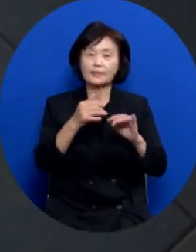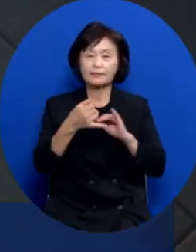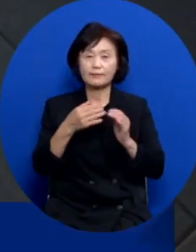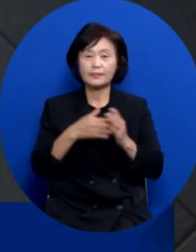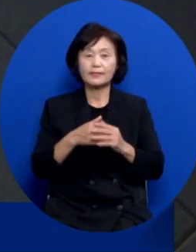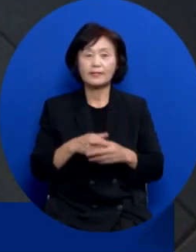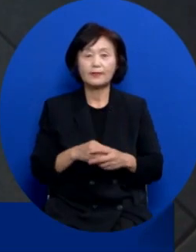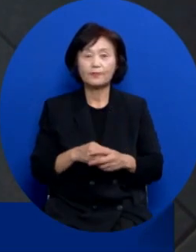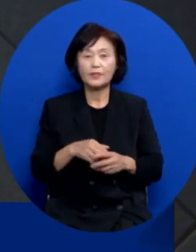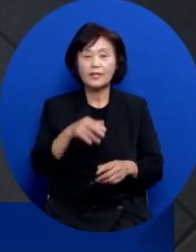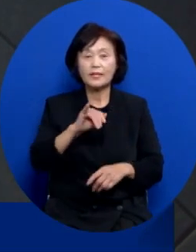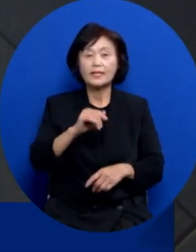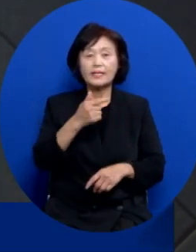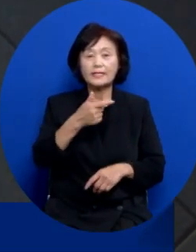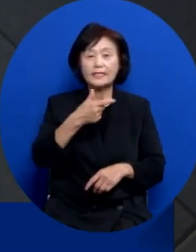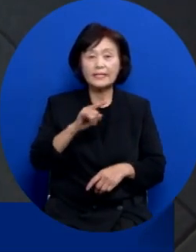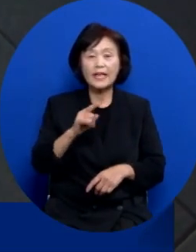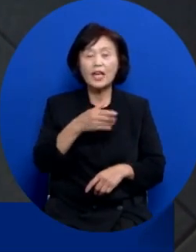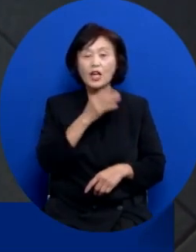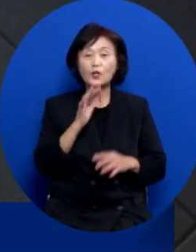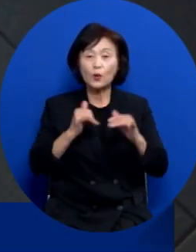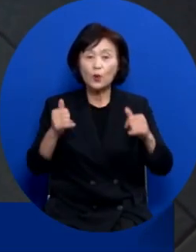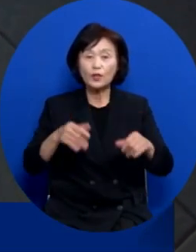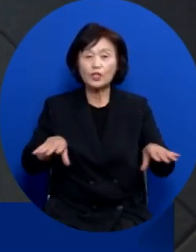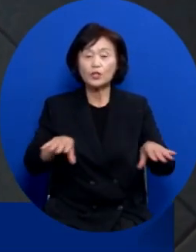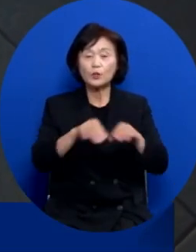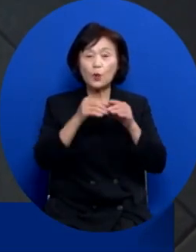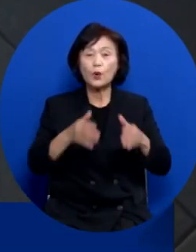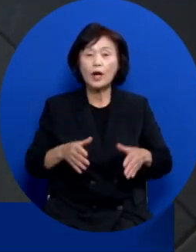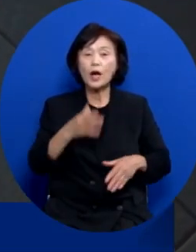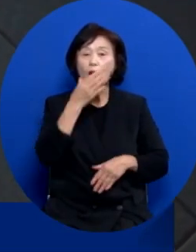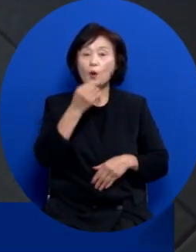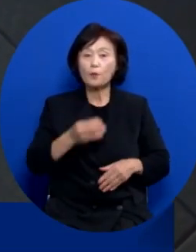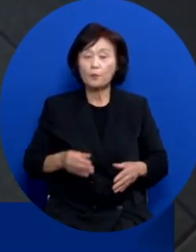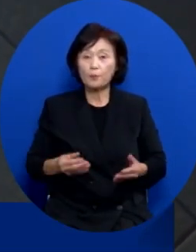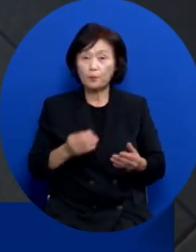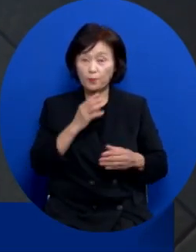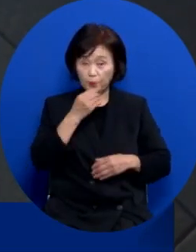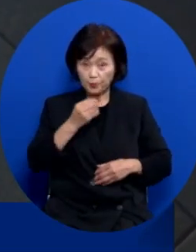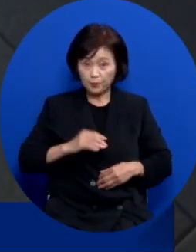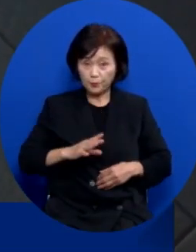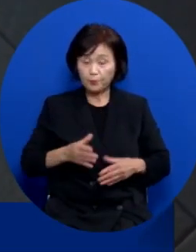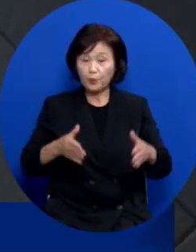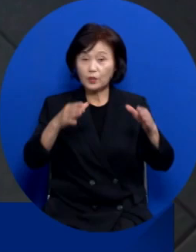우리 시내 노인복지관은 현재